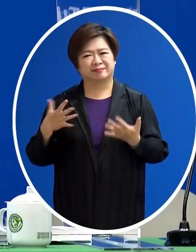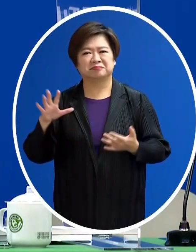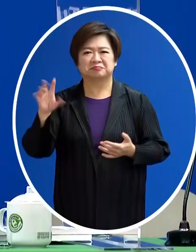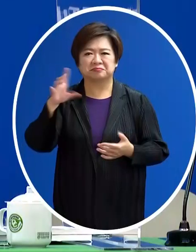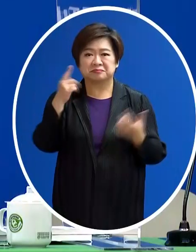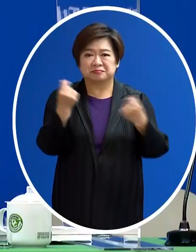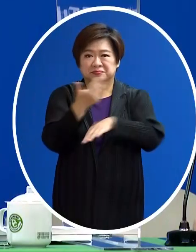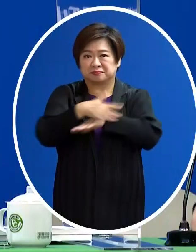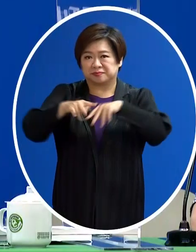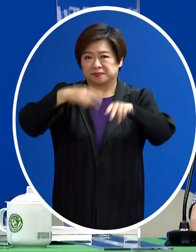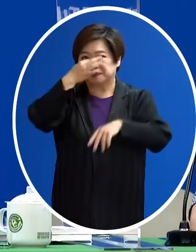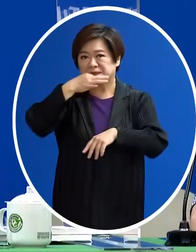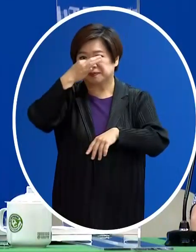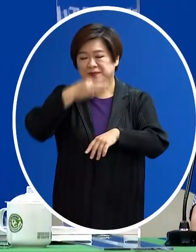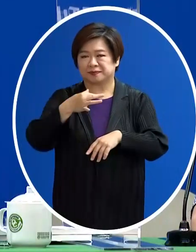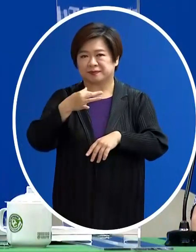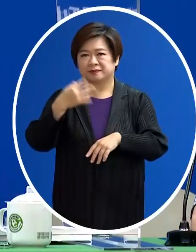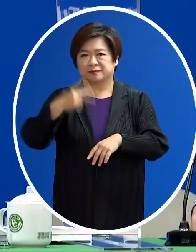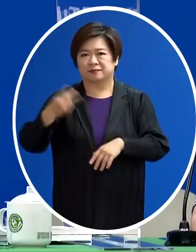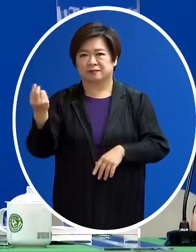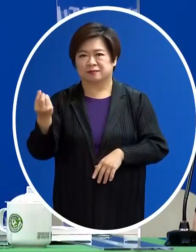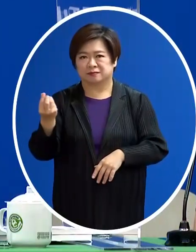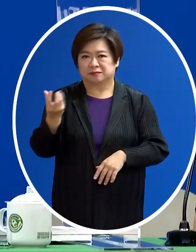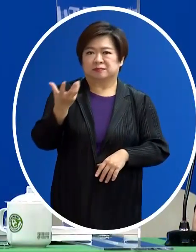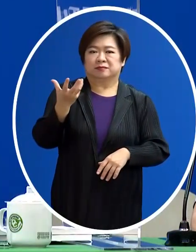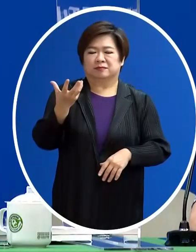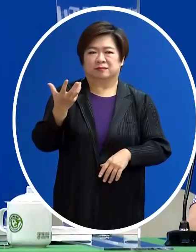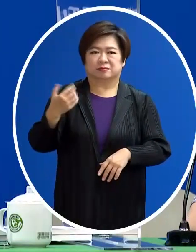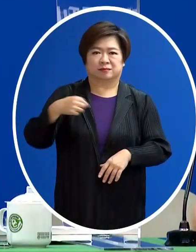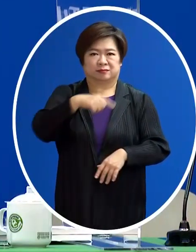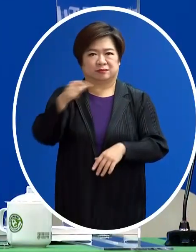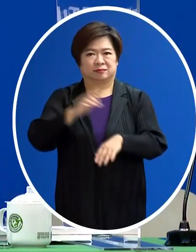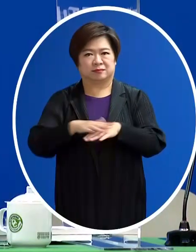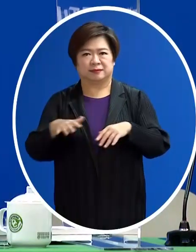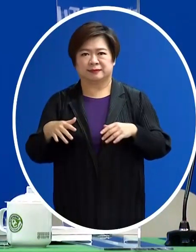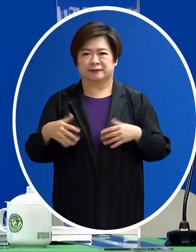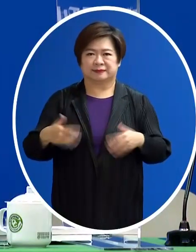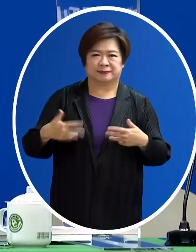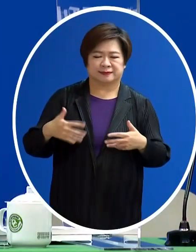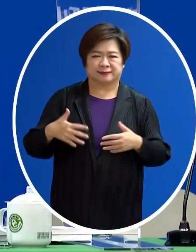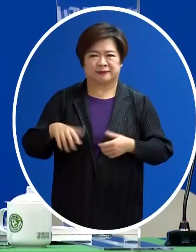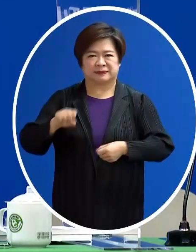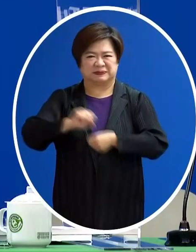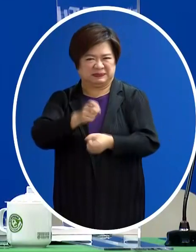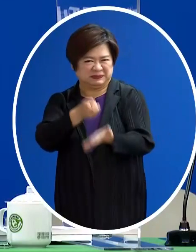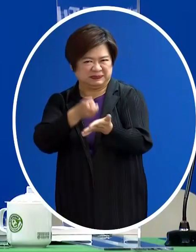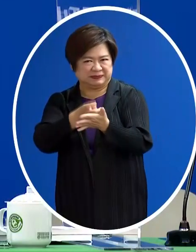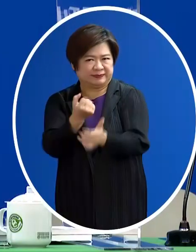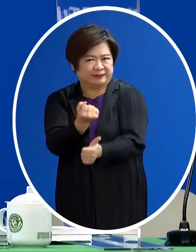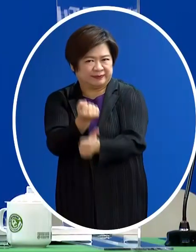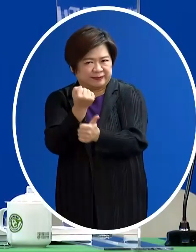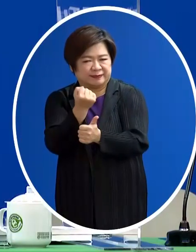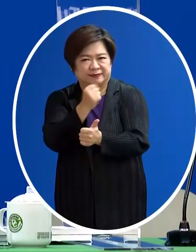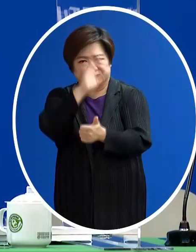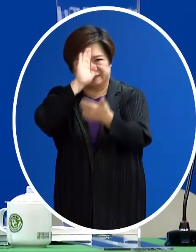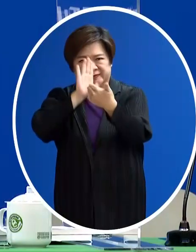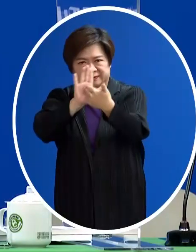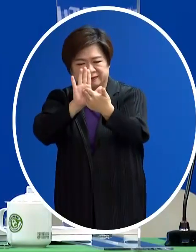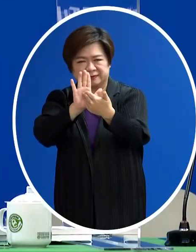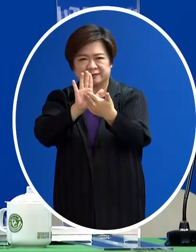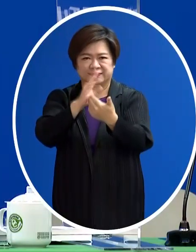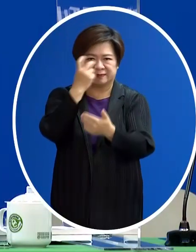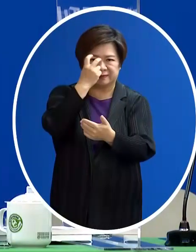像流感一样，它又突然流行起来，那我们又要开始做一些加强管制那个防疫的一